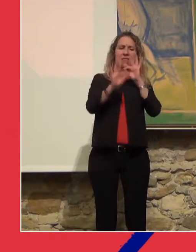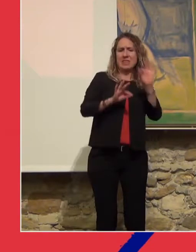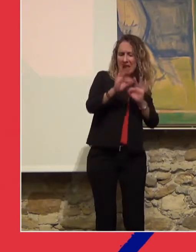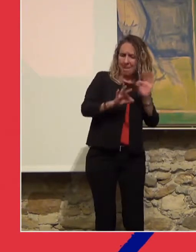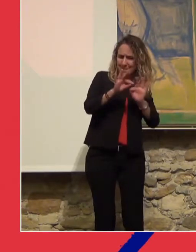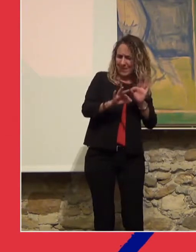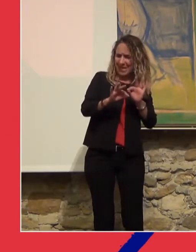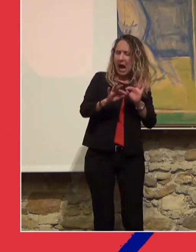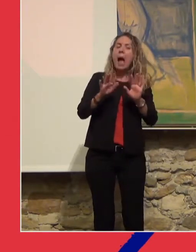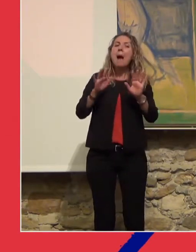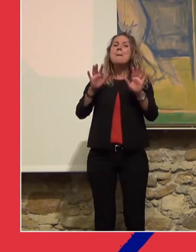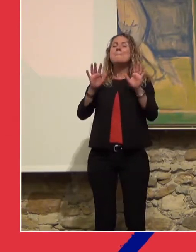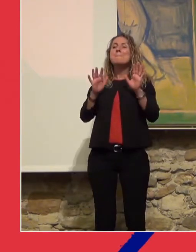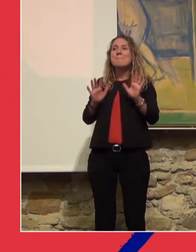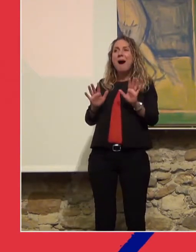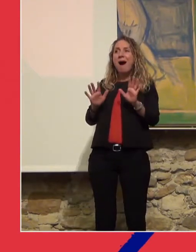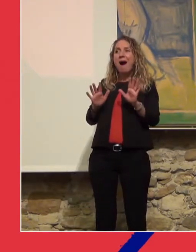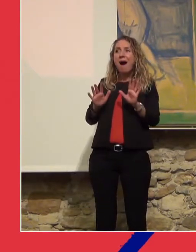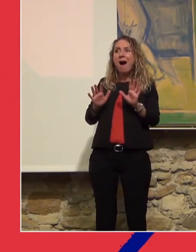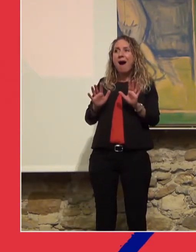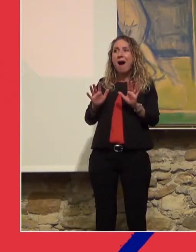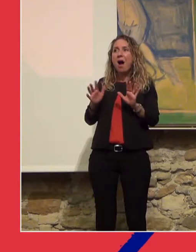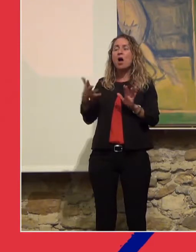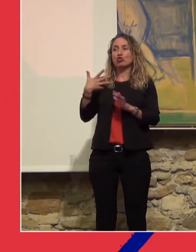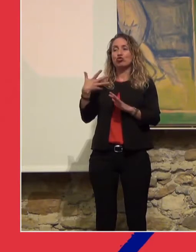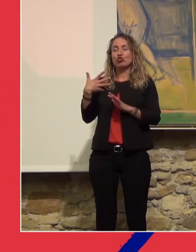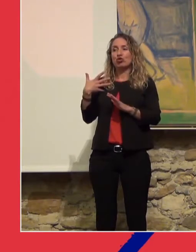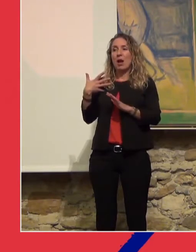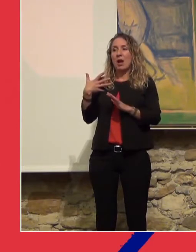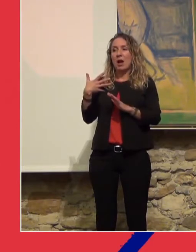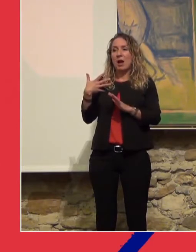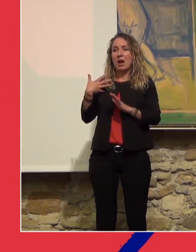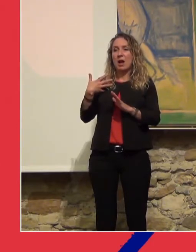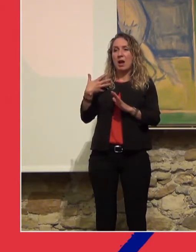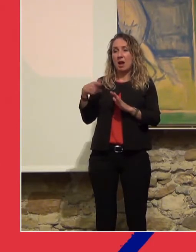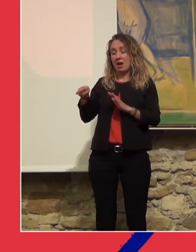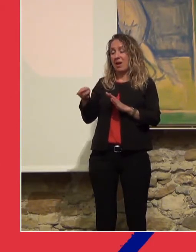ma naturalmente questo richiede anche una regolamentazione